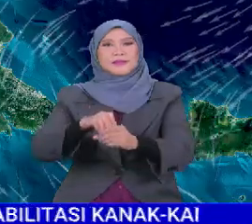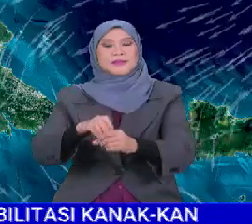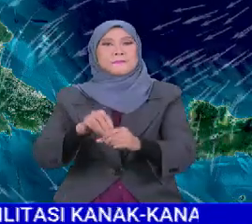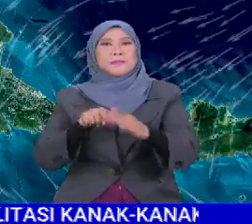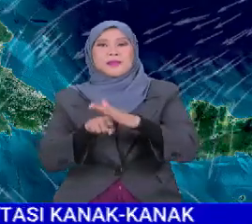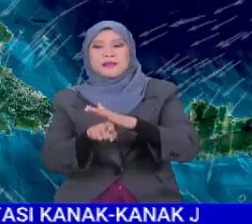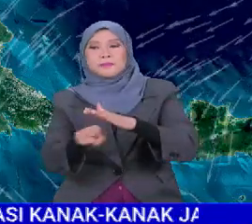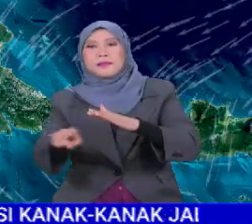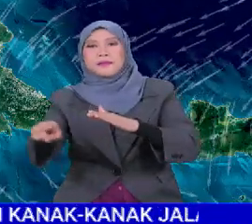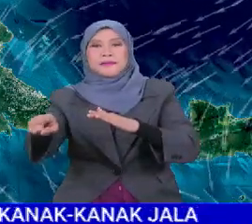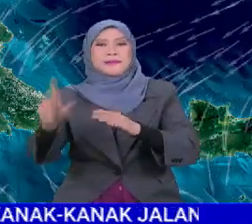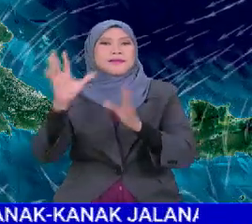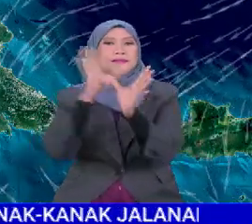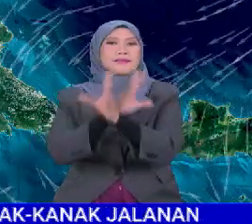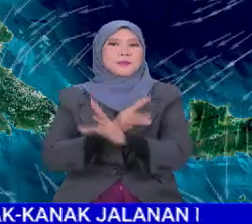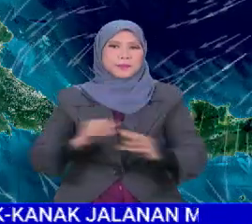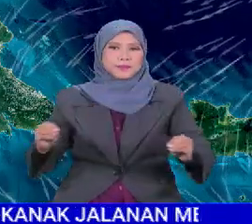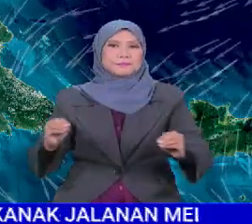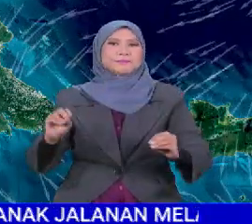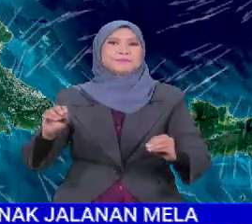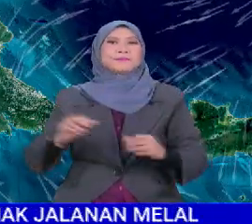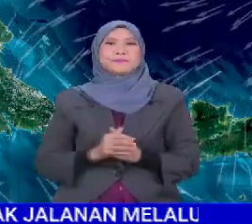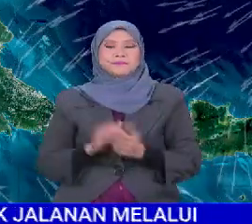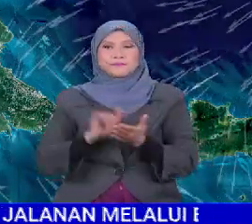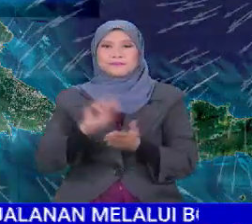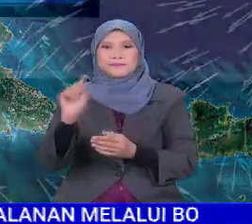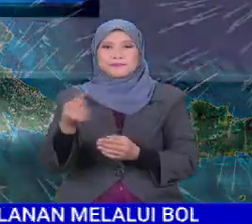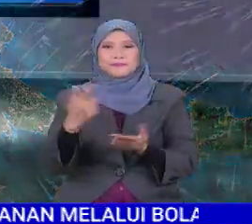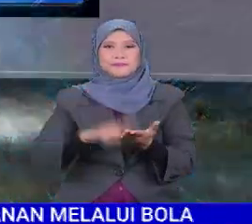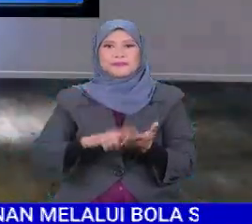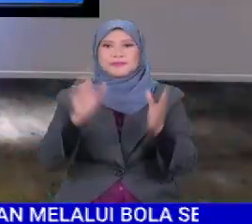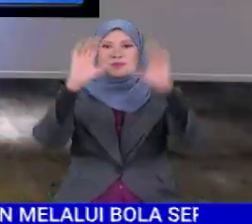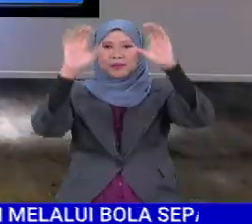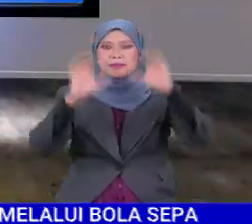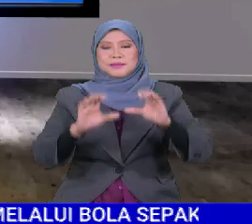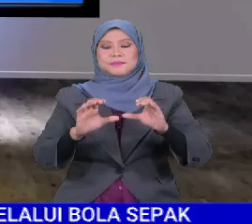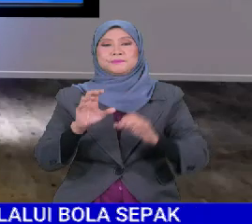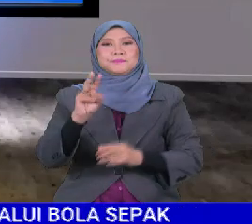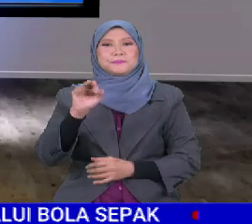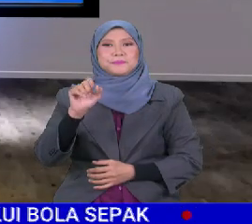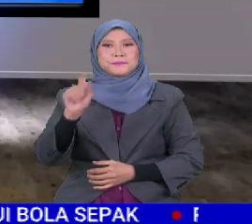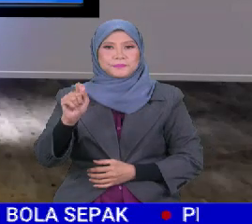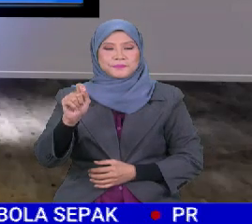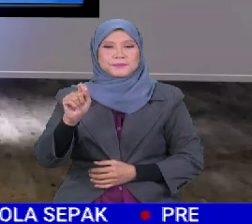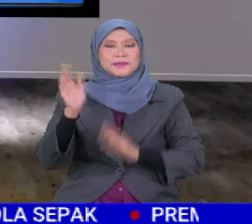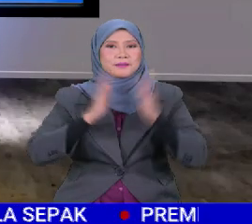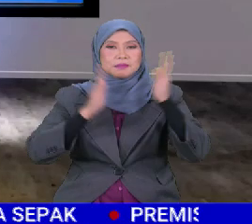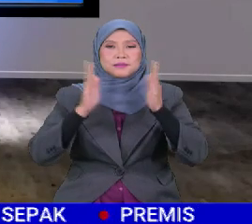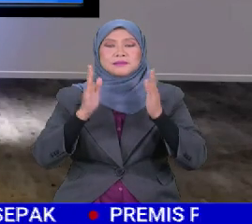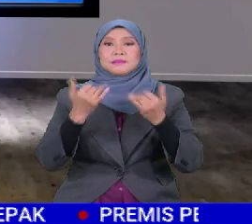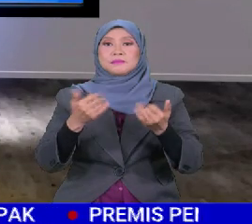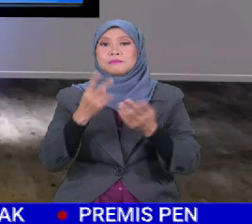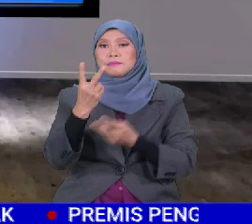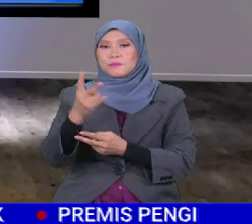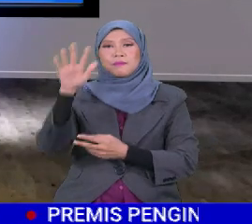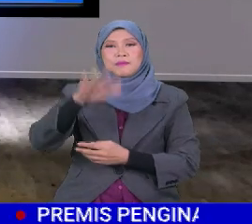kawasan pedalaman negeri Sarawak. Baiklah, sekian sahaja laporan cuaca daripada Met Malaysia buat masa kini. Sebelum kita berpisah, kita